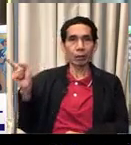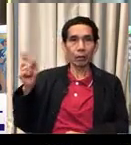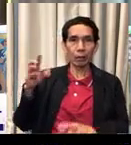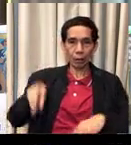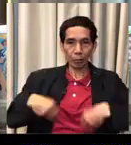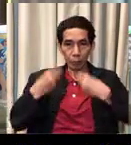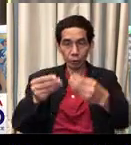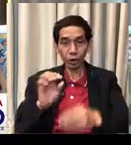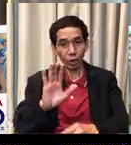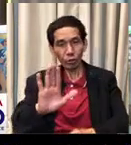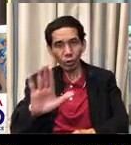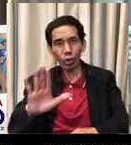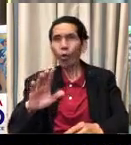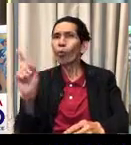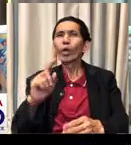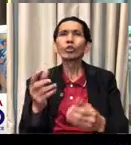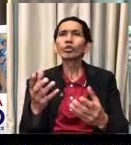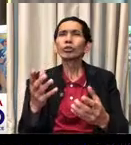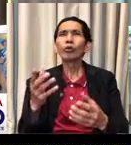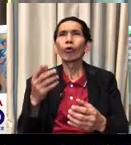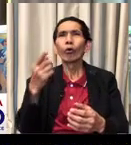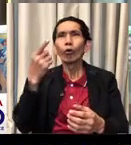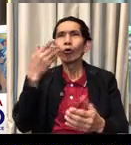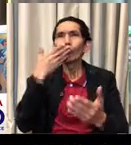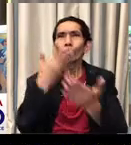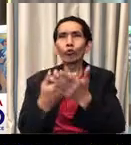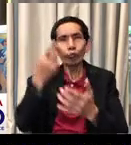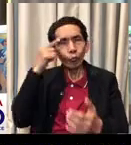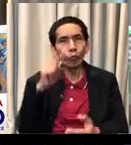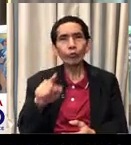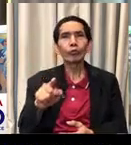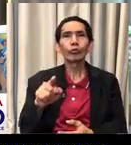Binibigay naman na sa inyo yung dapat sa inyo.